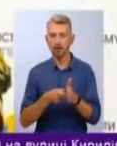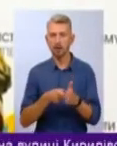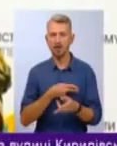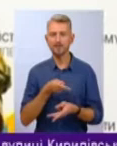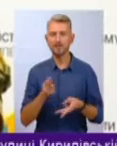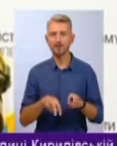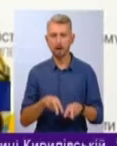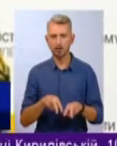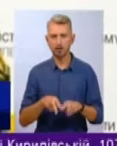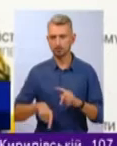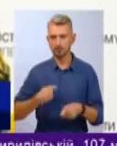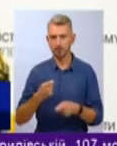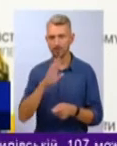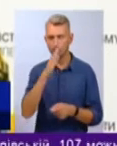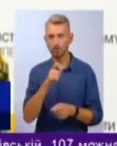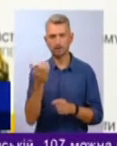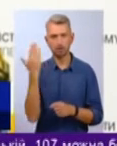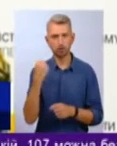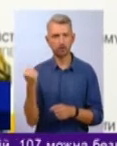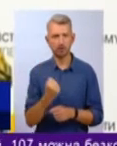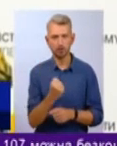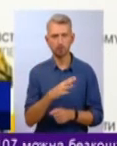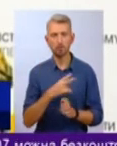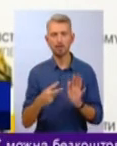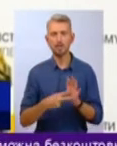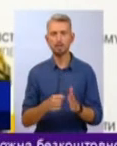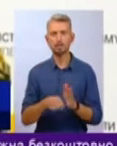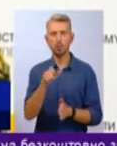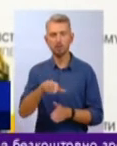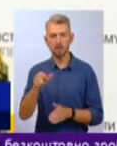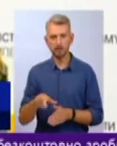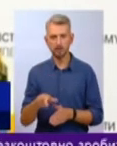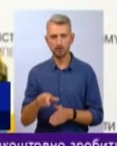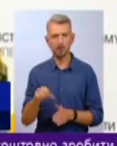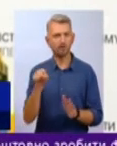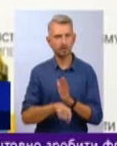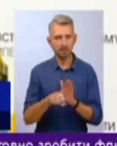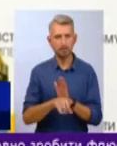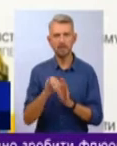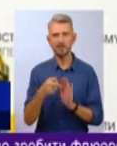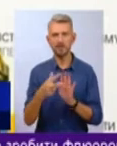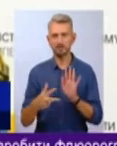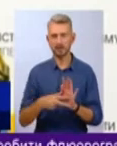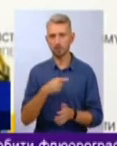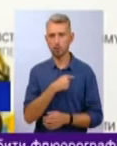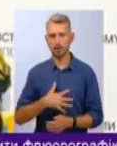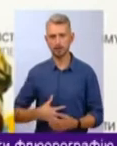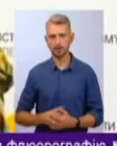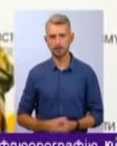за тиждень, що минув, склали 7 бойовиків вбитими та 18